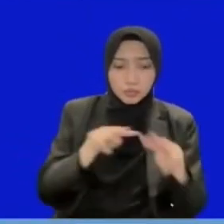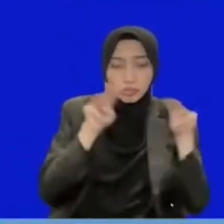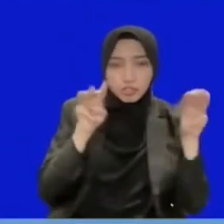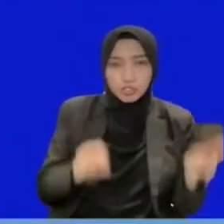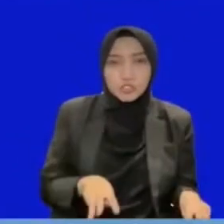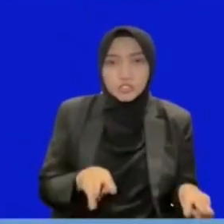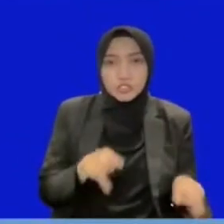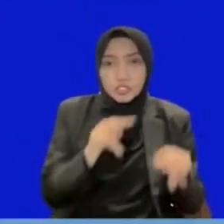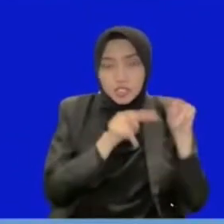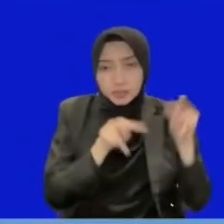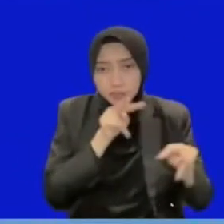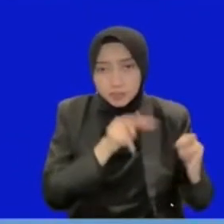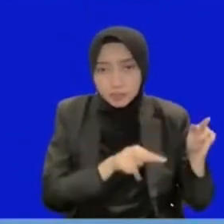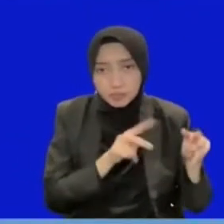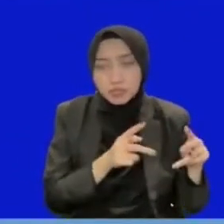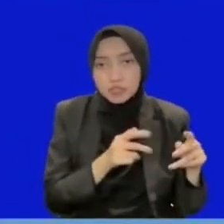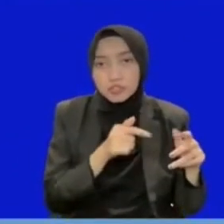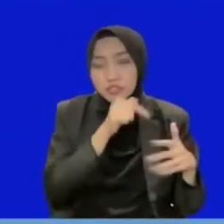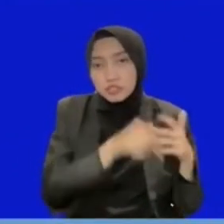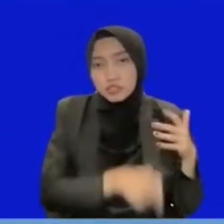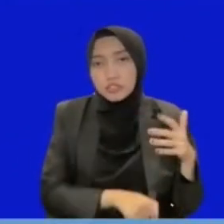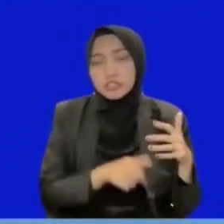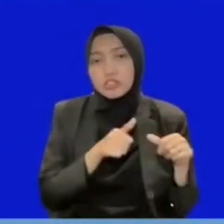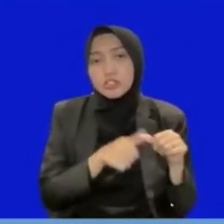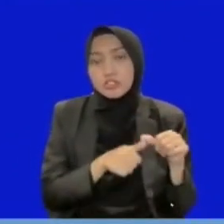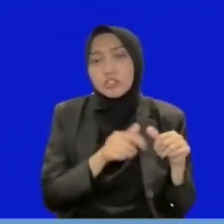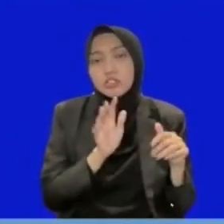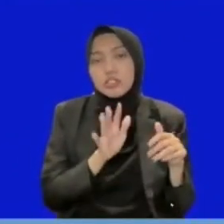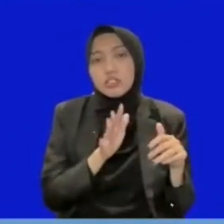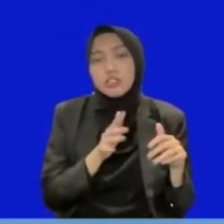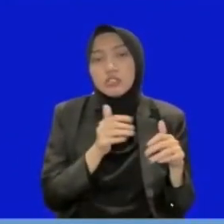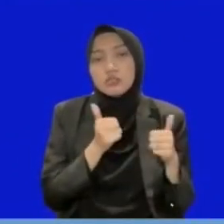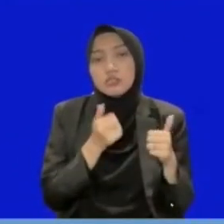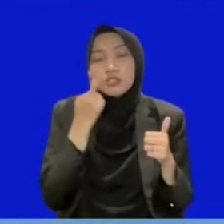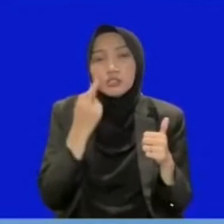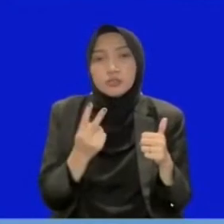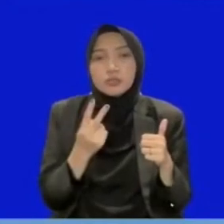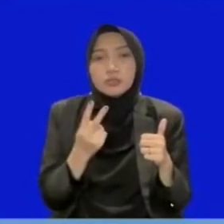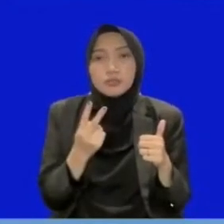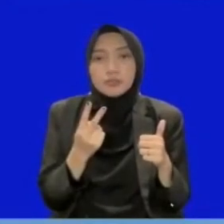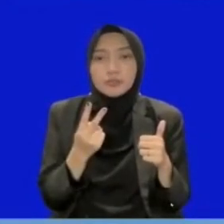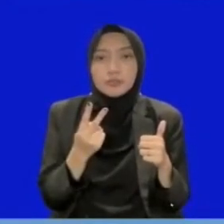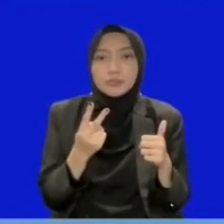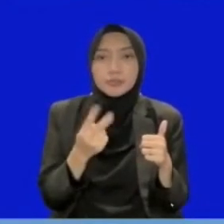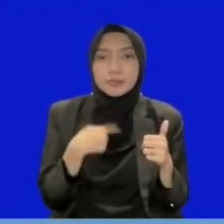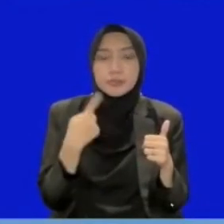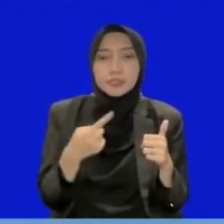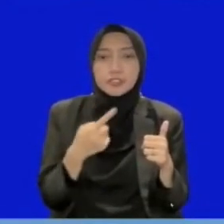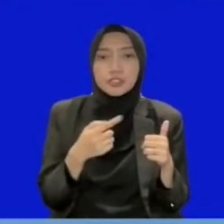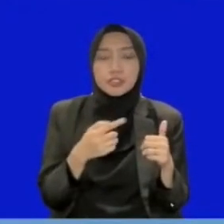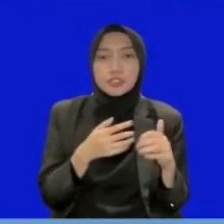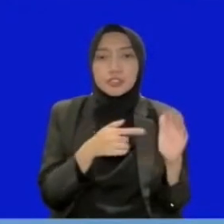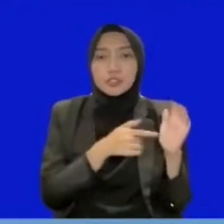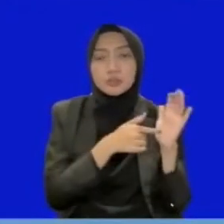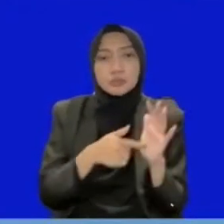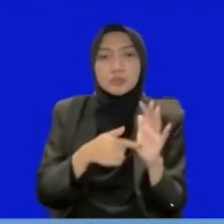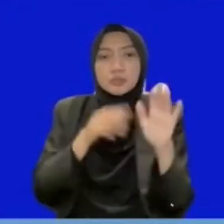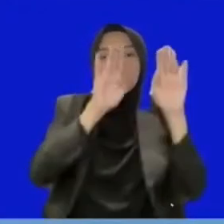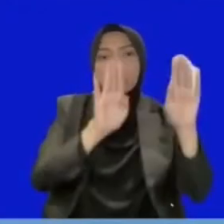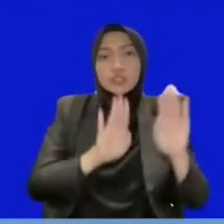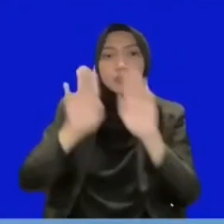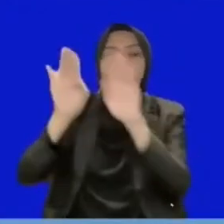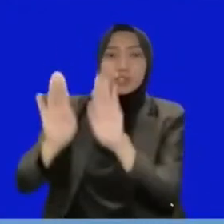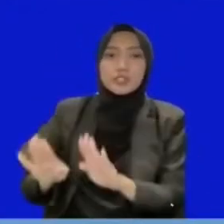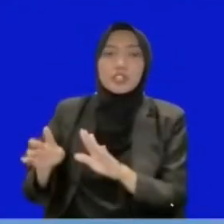kita konservasi dan akhirnya di sebelah sini itu bisa dilihat kita bisa display dan itu menjadi